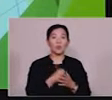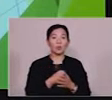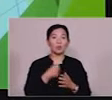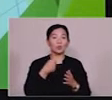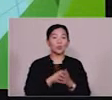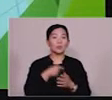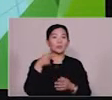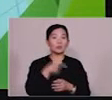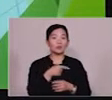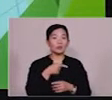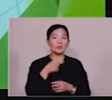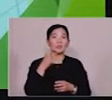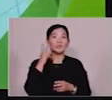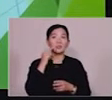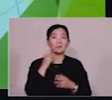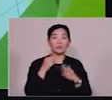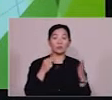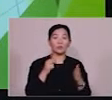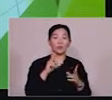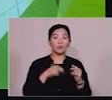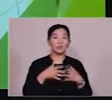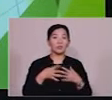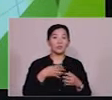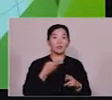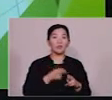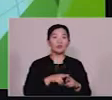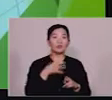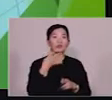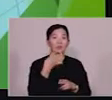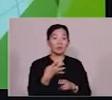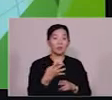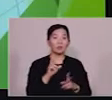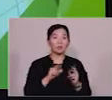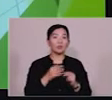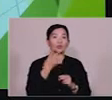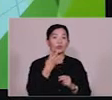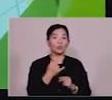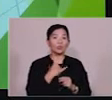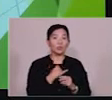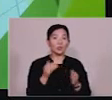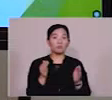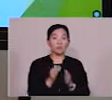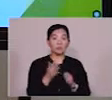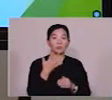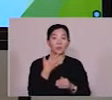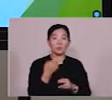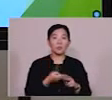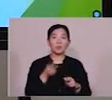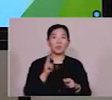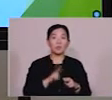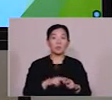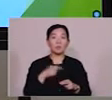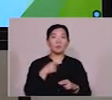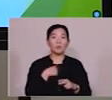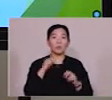же до тысячных. Цифра справа от разряда тысяч – это 4. 4 она у нас меньше 5, поэтому